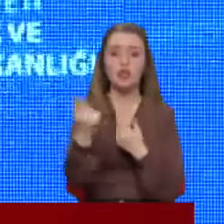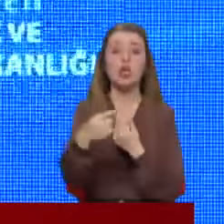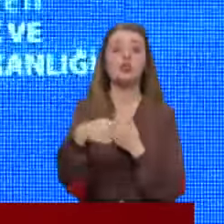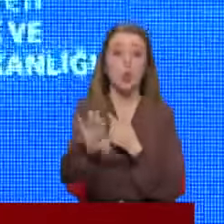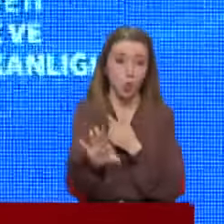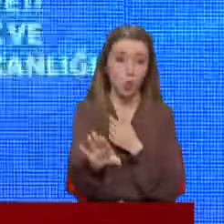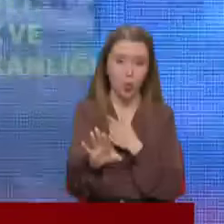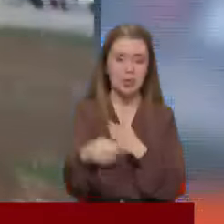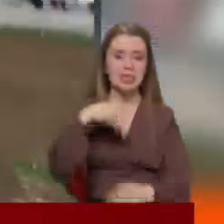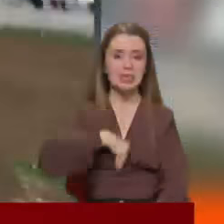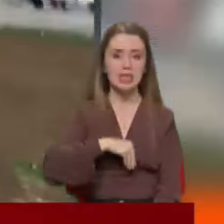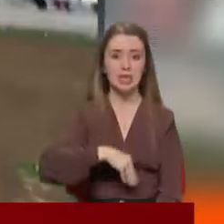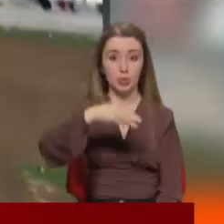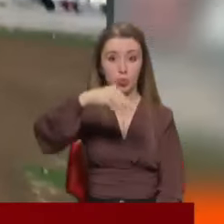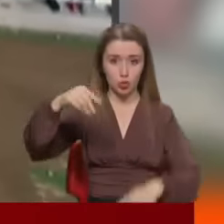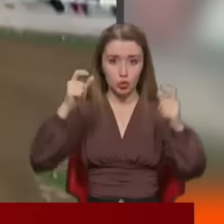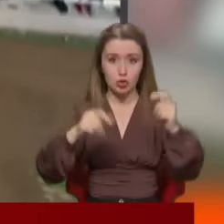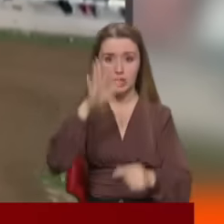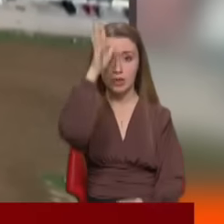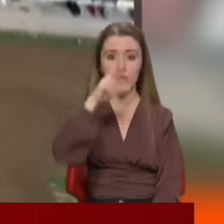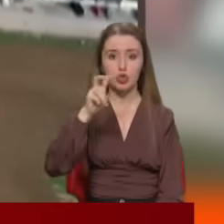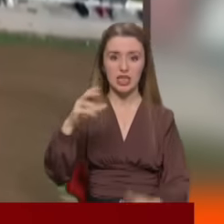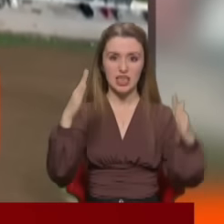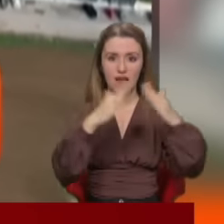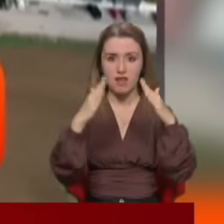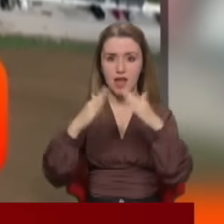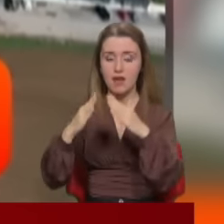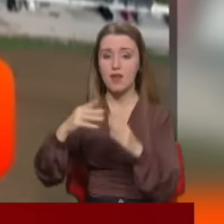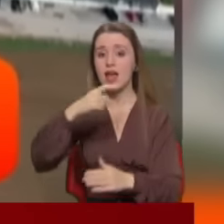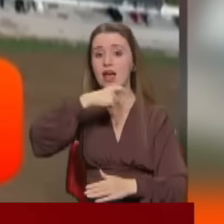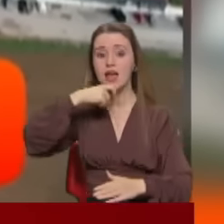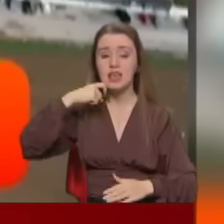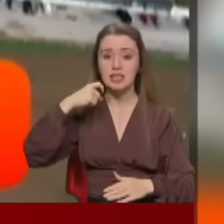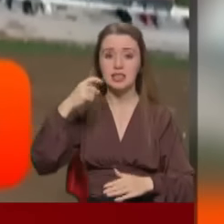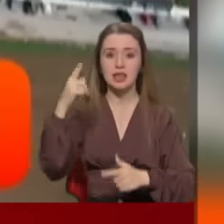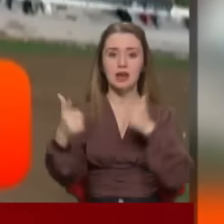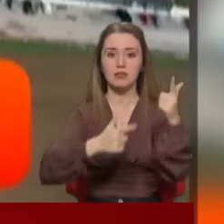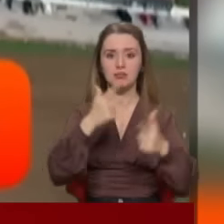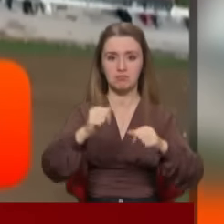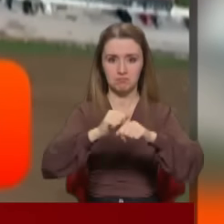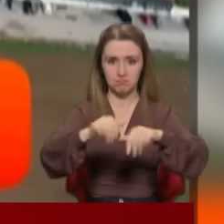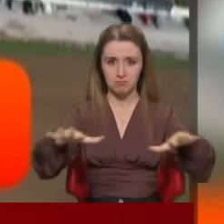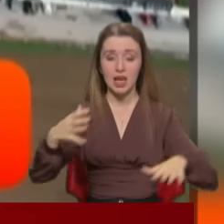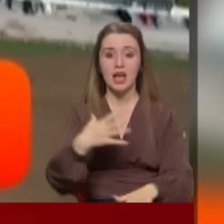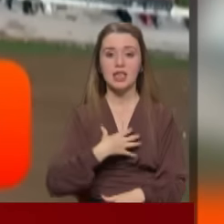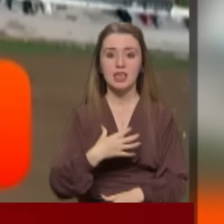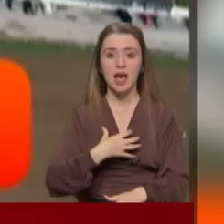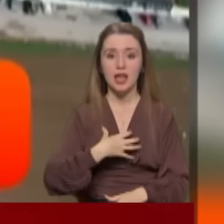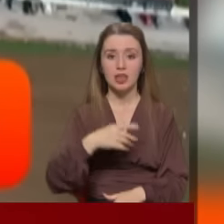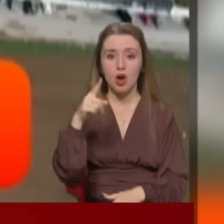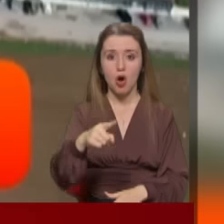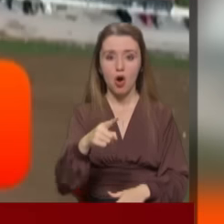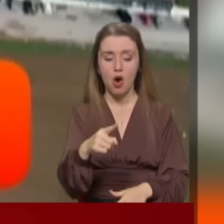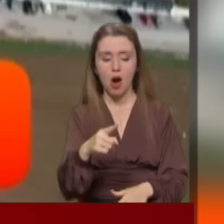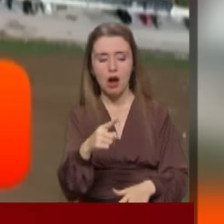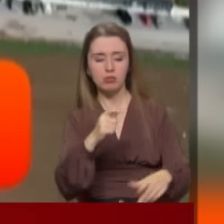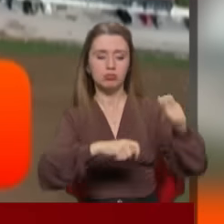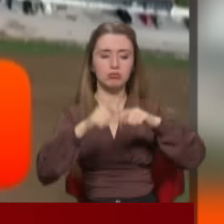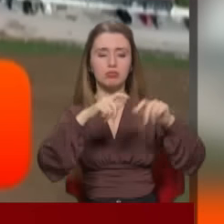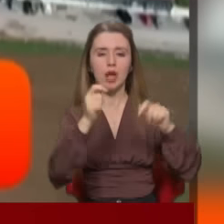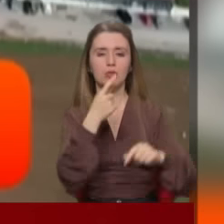ki, Tuzla'da 508 konutun eski görüntülerini yayınlayarak kendilerinin hasılat paylaşımı